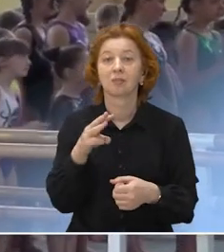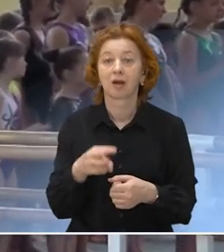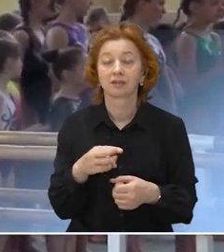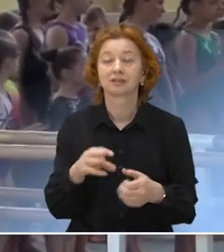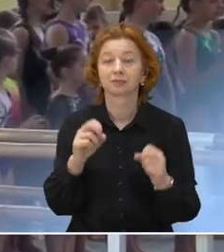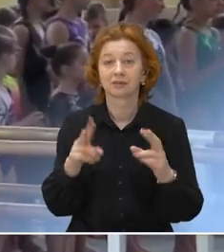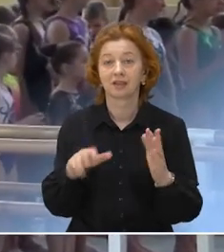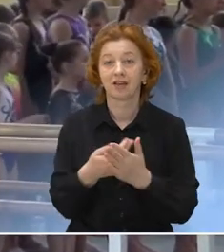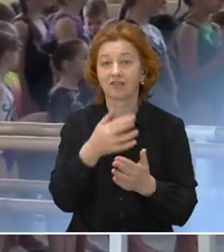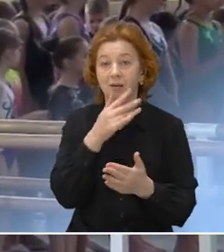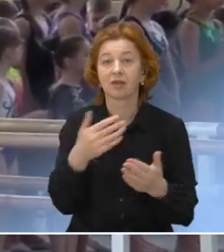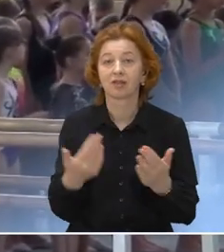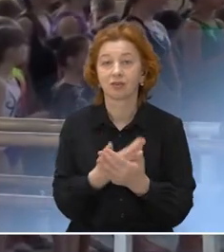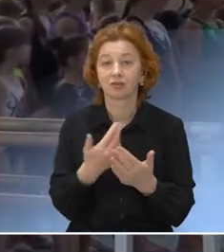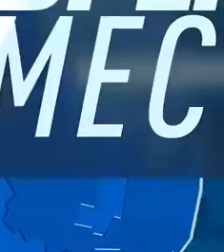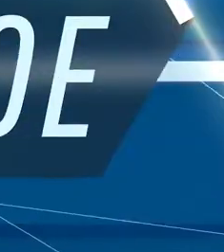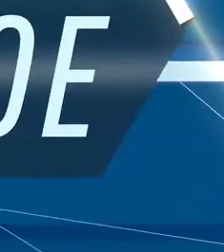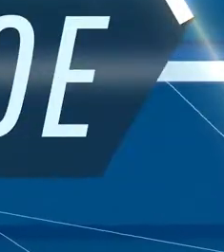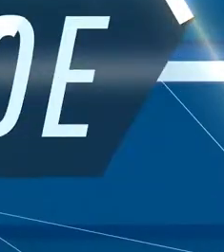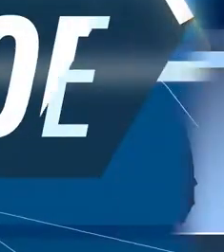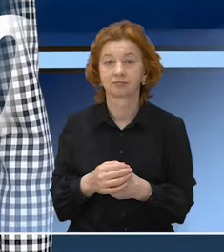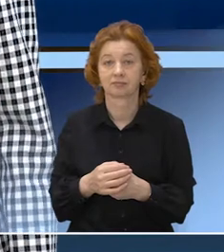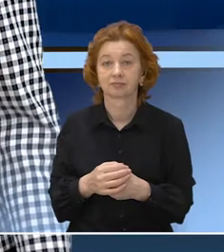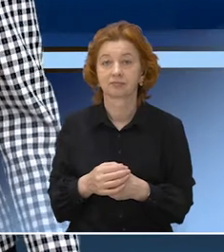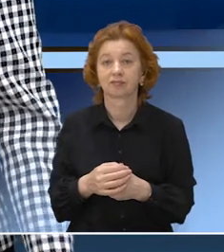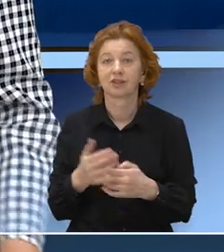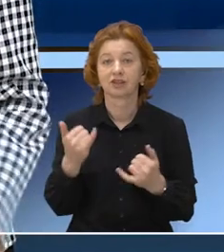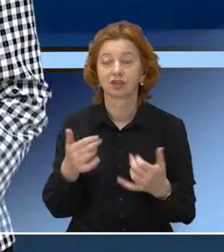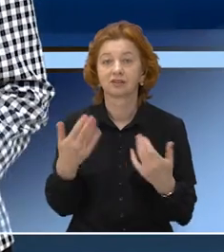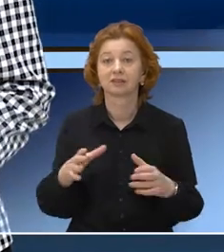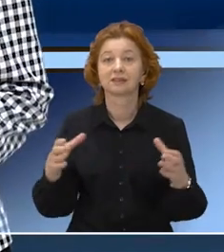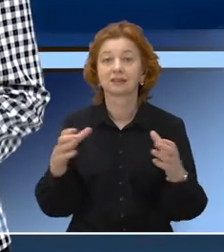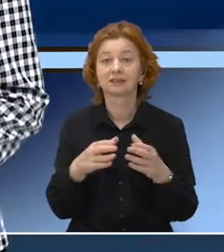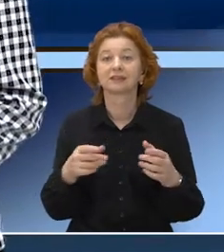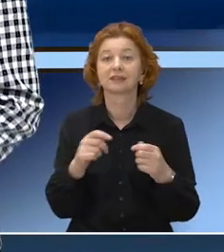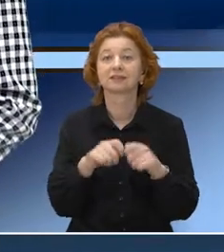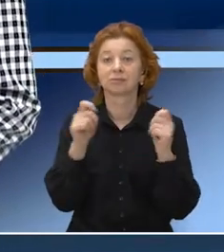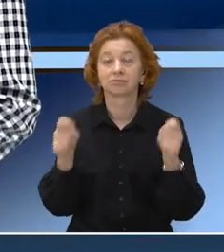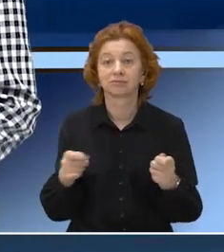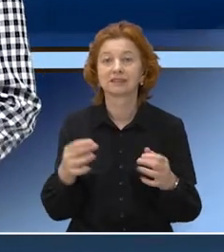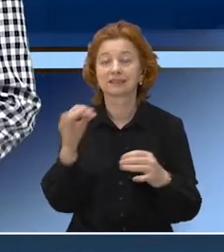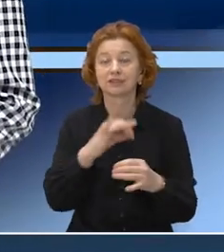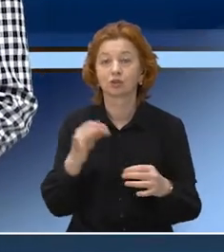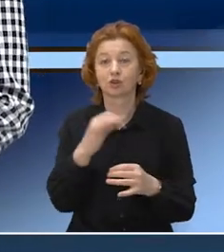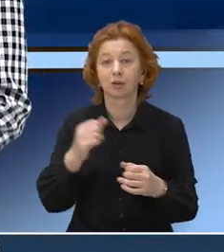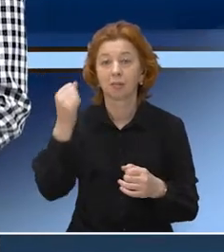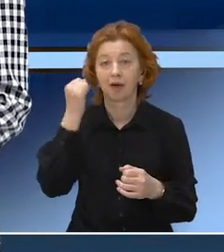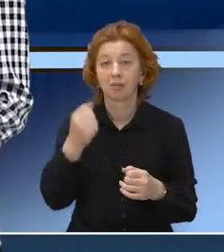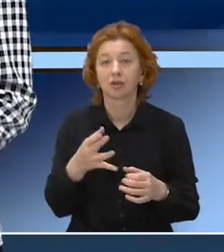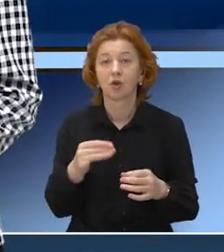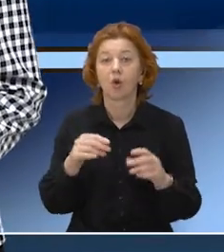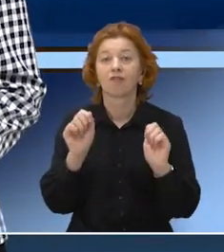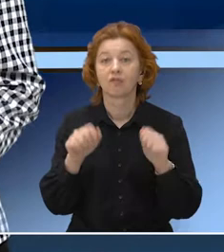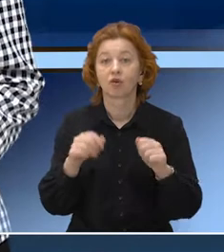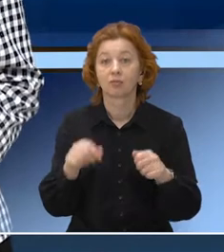Алексей Масленников, специально для программы «Время местное». Следующий наш сюжет тоже связан с исторической памятью.